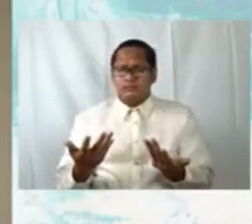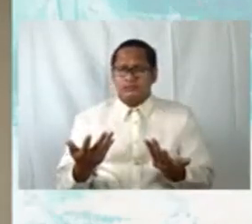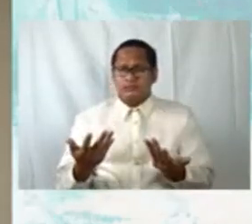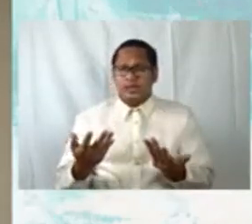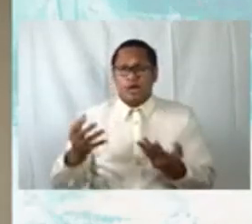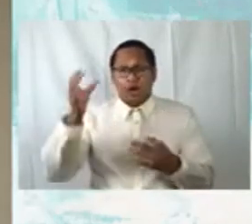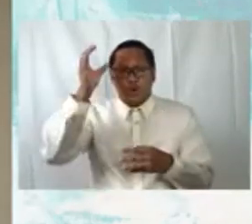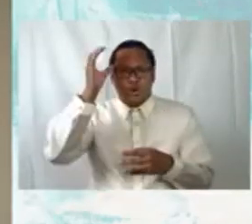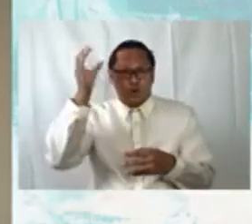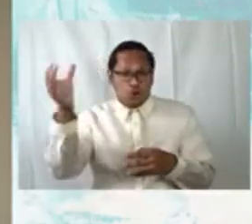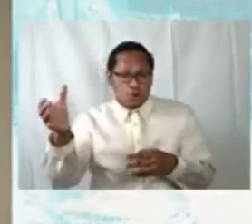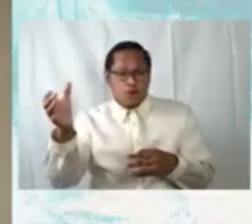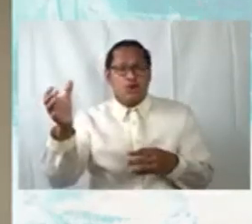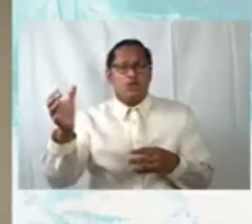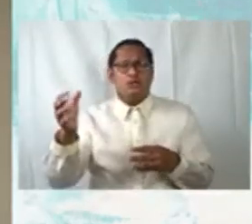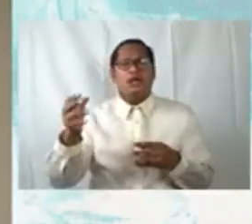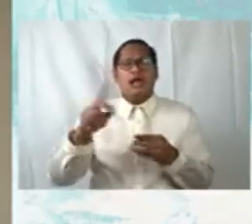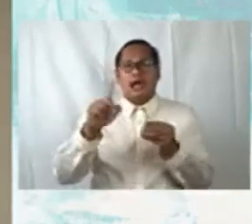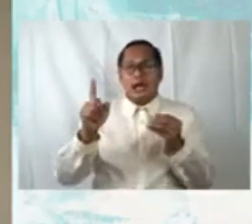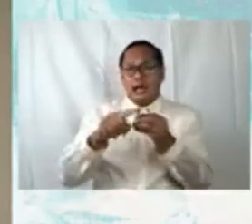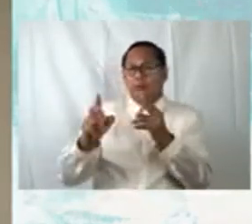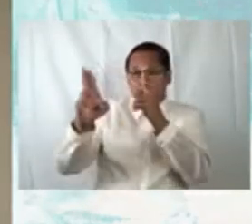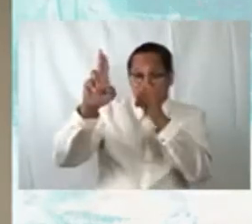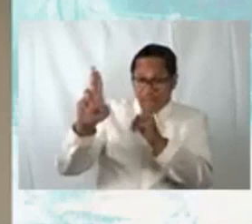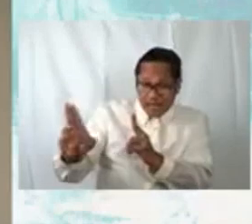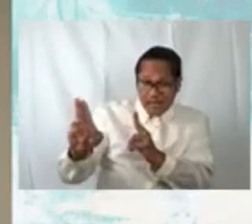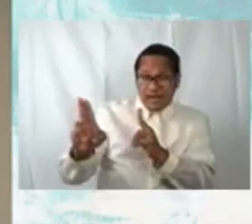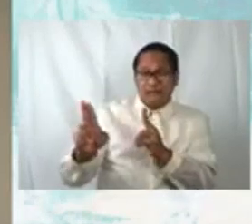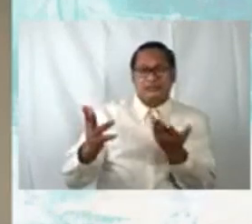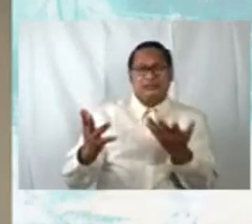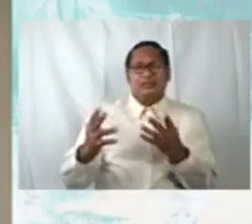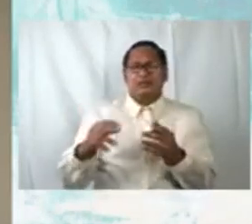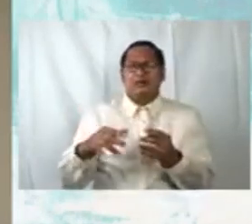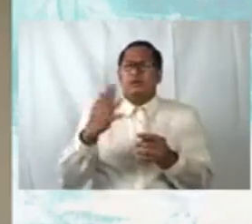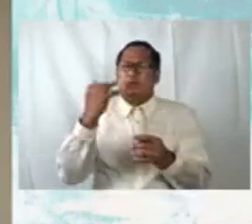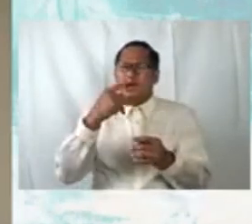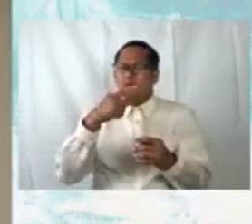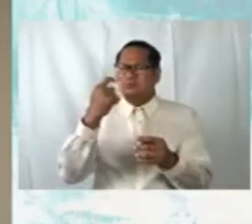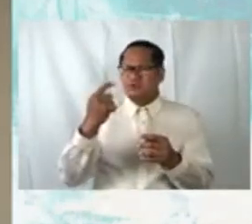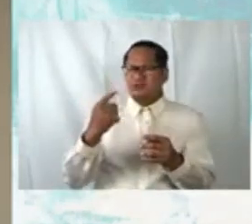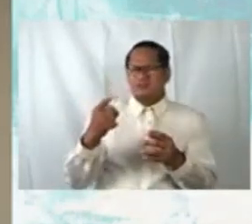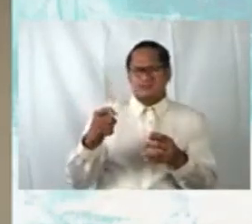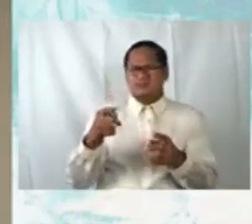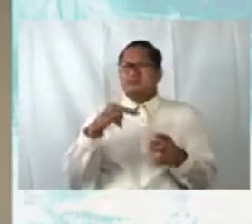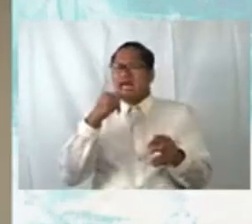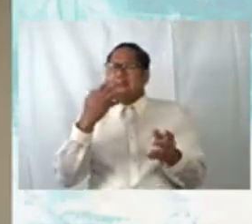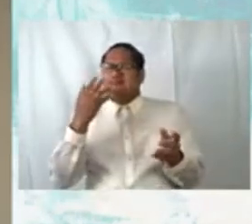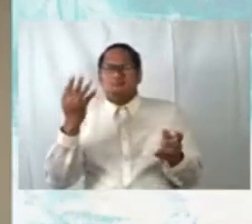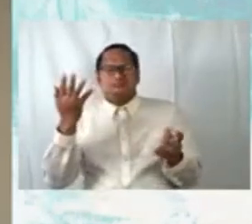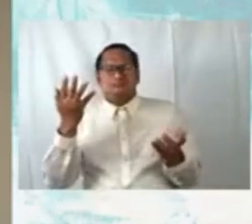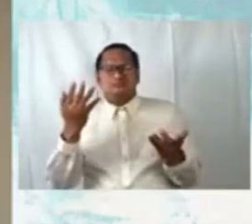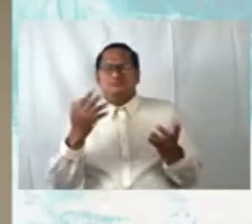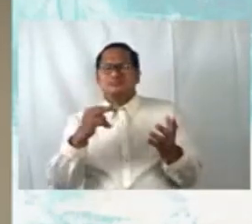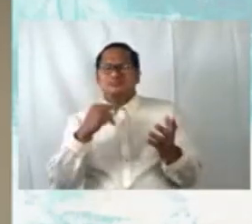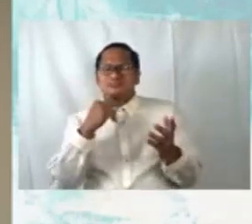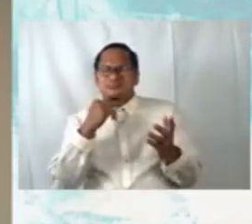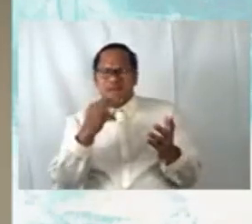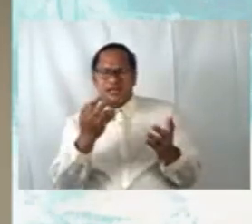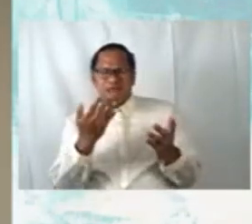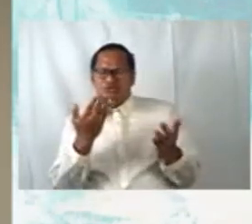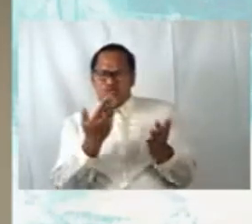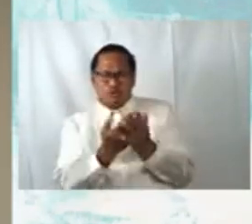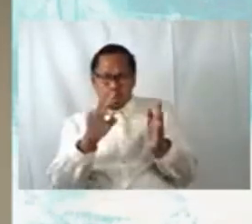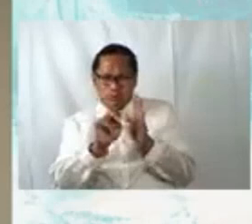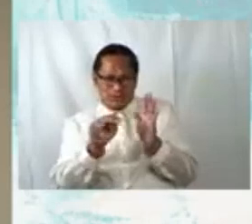konsepto dito ng karangalan. Kasi di ba hindi maganda ang tingin natin sa mga taong hindi umaalis sa kanilang magulang pag